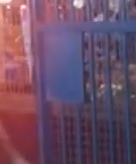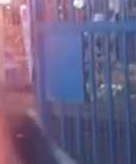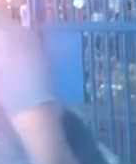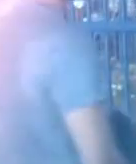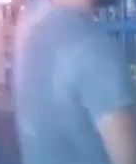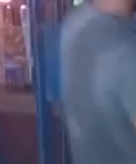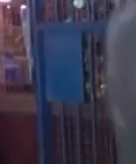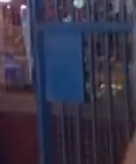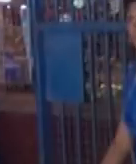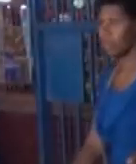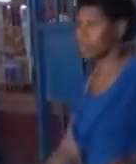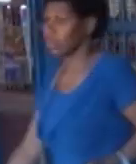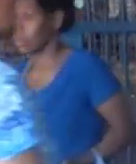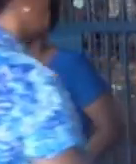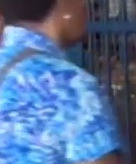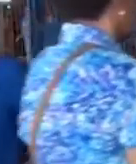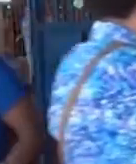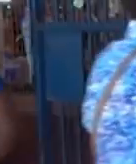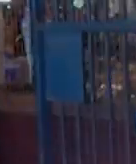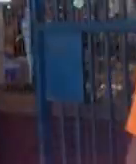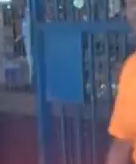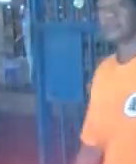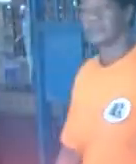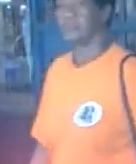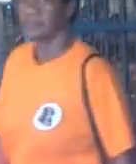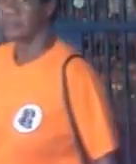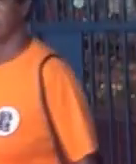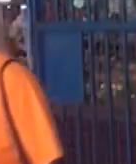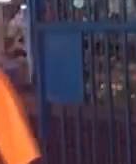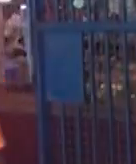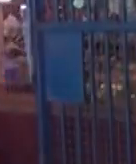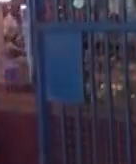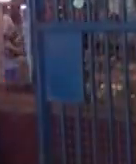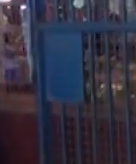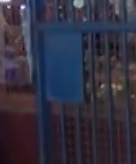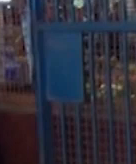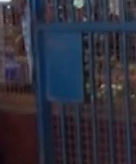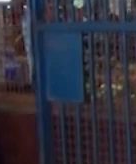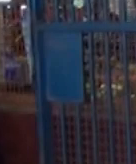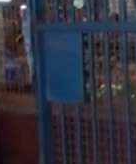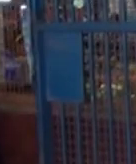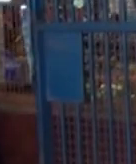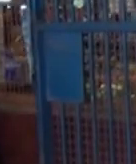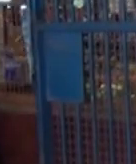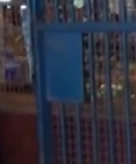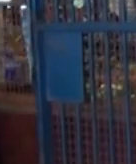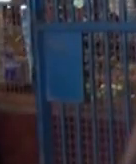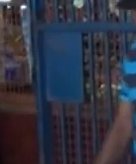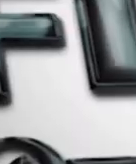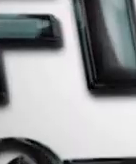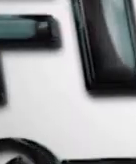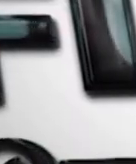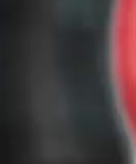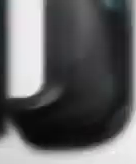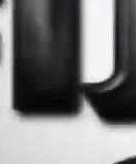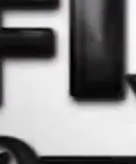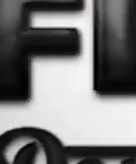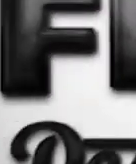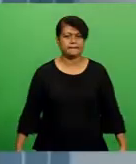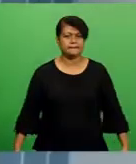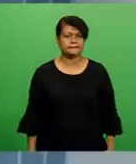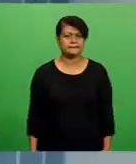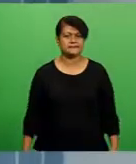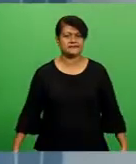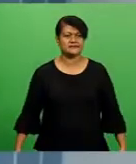कुमार स्वामी नायक गोंगो लिबू लटोका रेडियो फीजी 2 में पुराना गाना लगे हमें बहुत अच्छा लगे. Radio Fiji